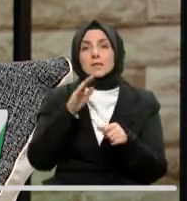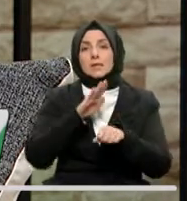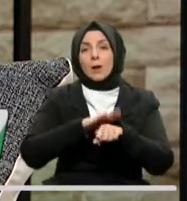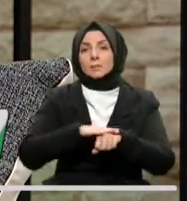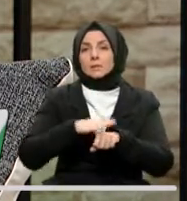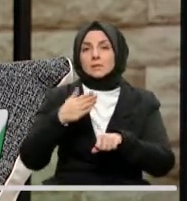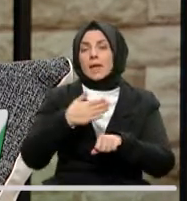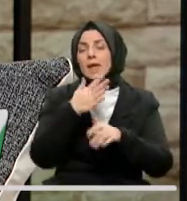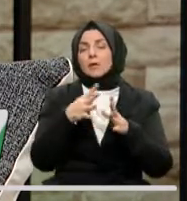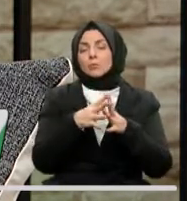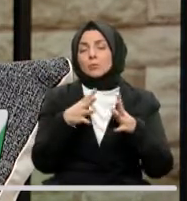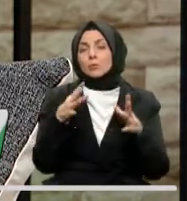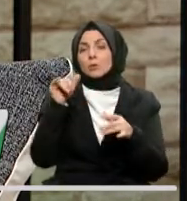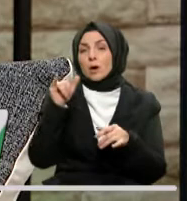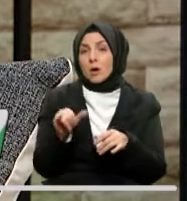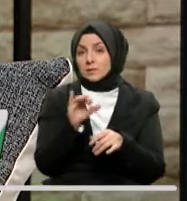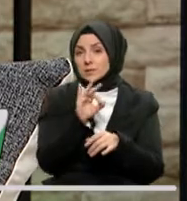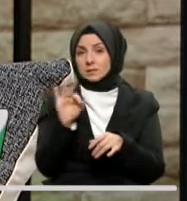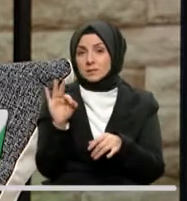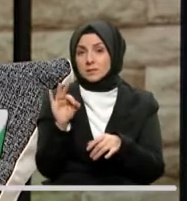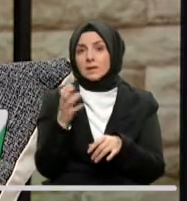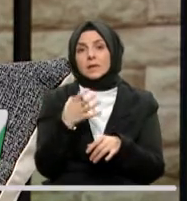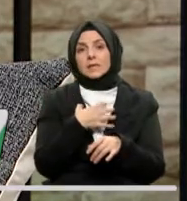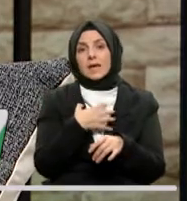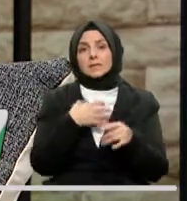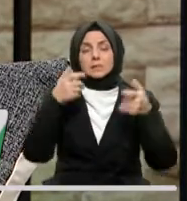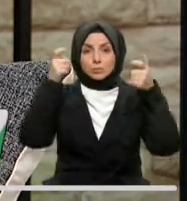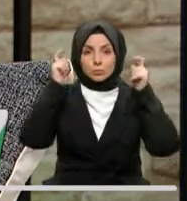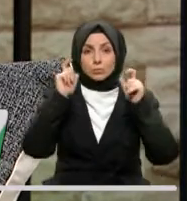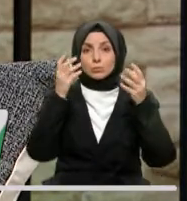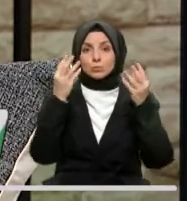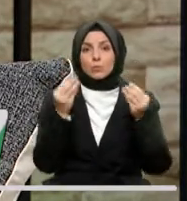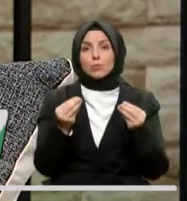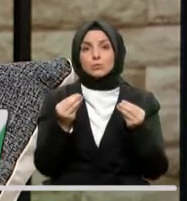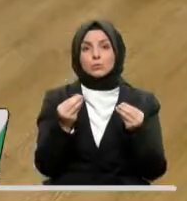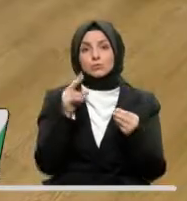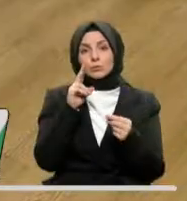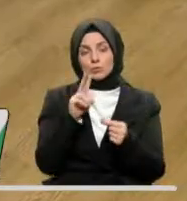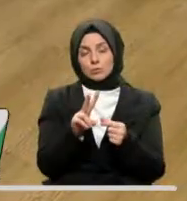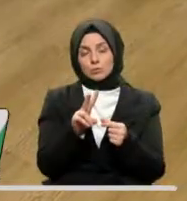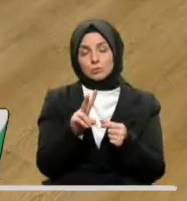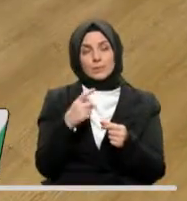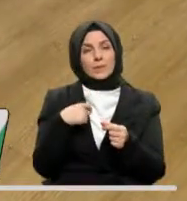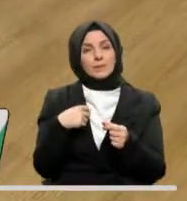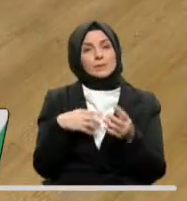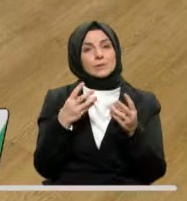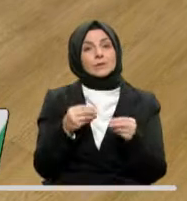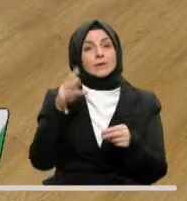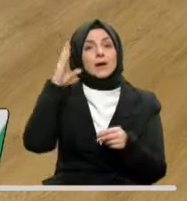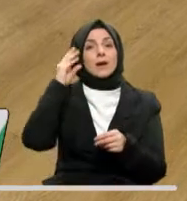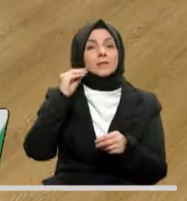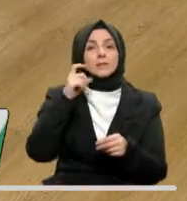oluşmasında çevre sorumluyum iş gibi görünse de bir noktadan sonra kendi sorumluluğumuz olduğunda fark edilmez özellikle farkedip Yetişkin olduğumuzda